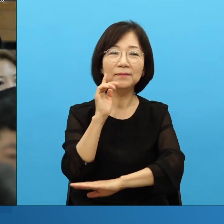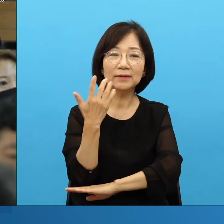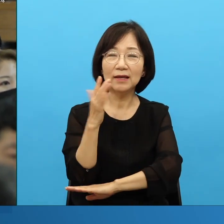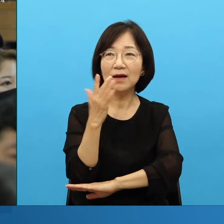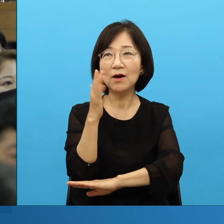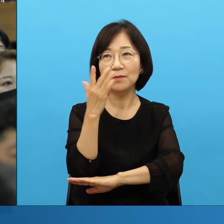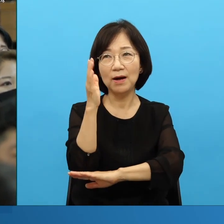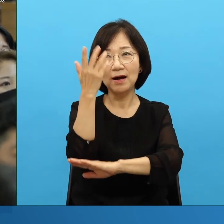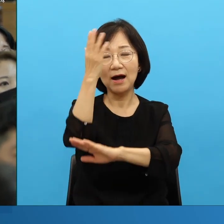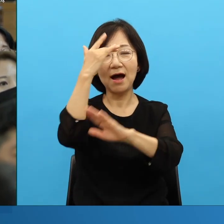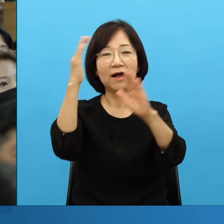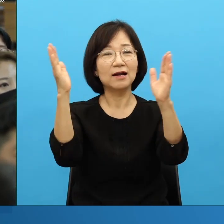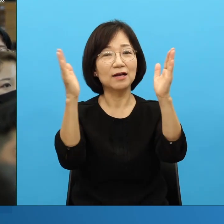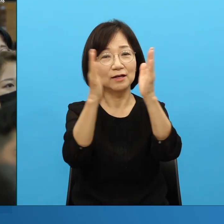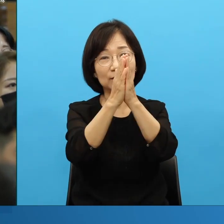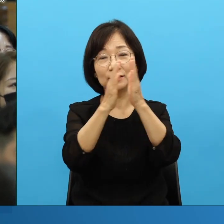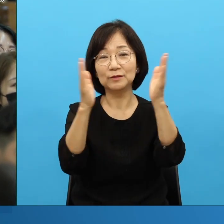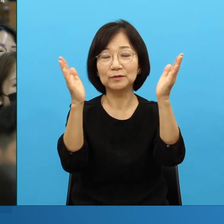주님께 영광